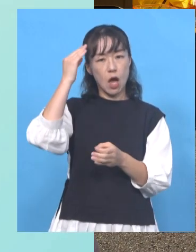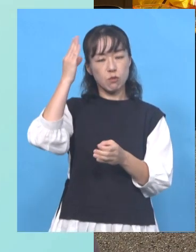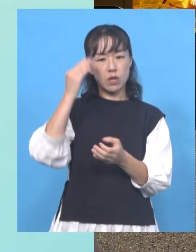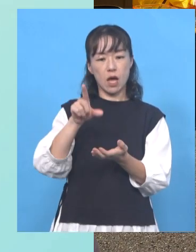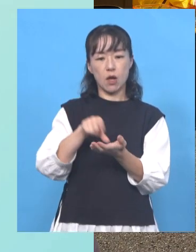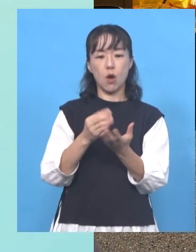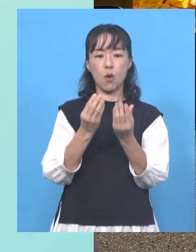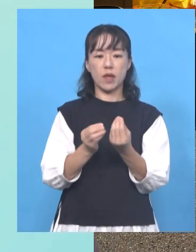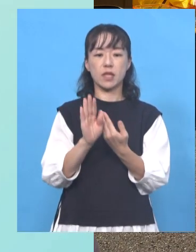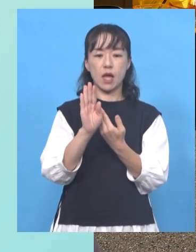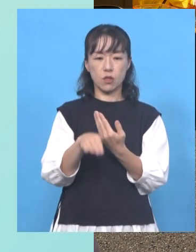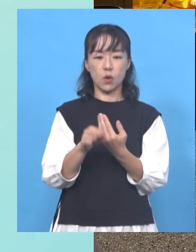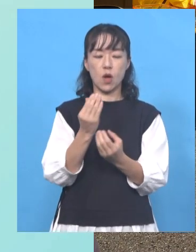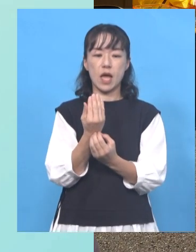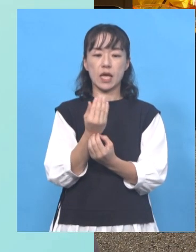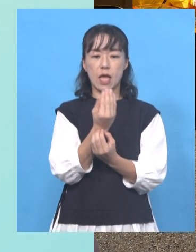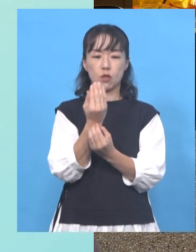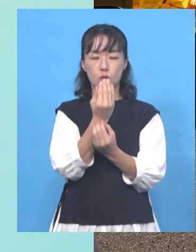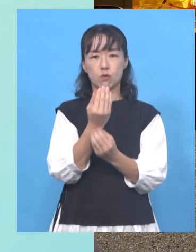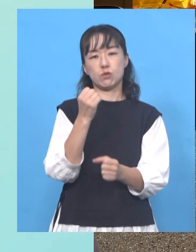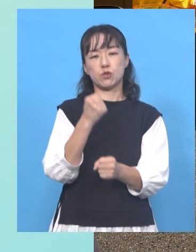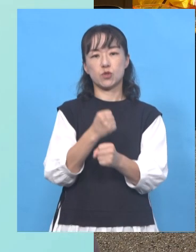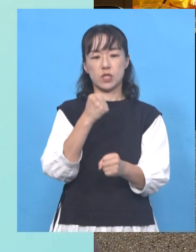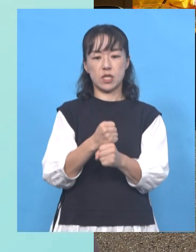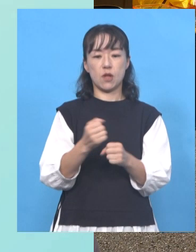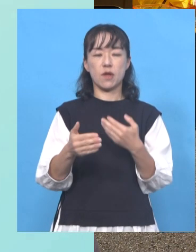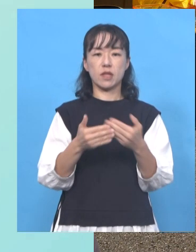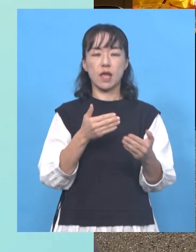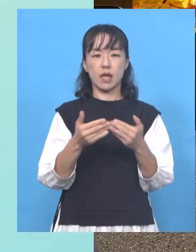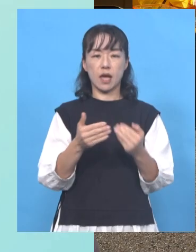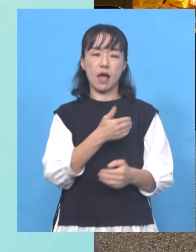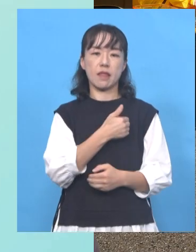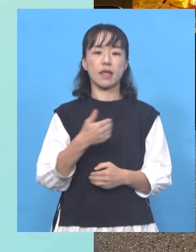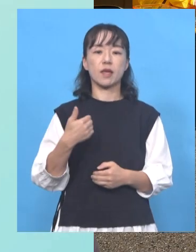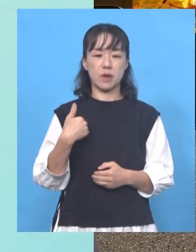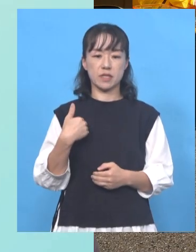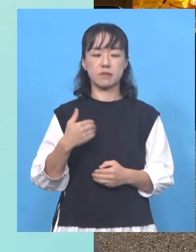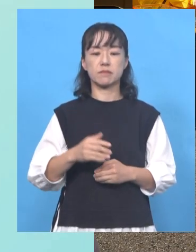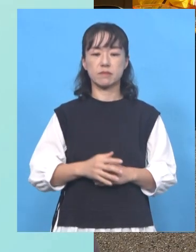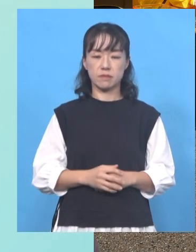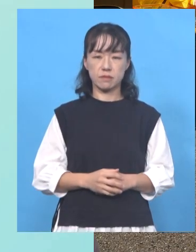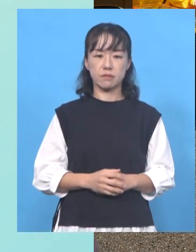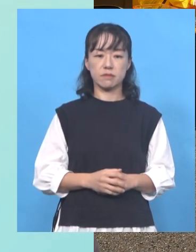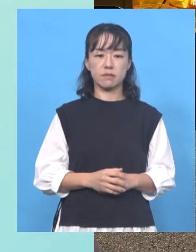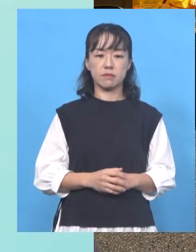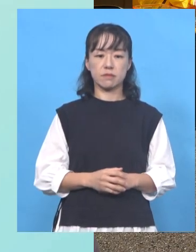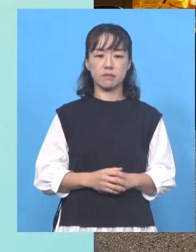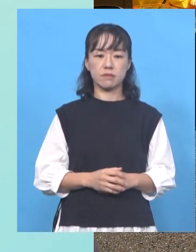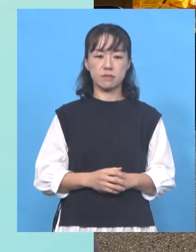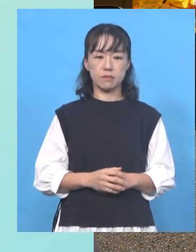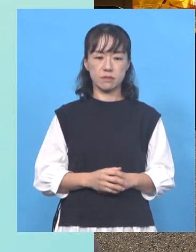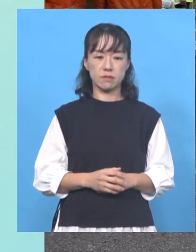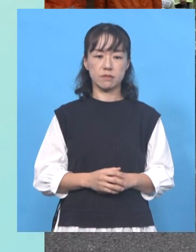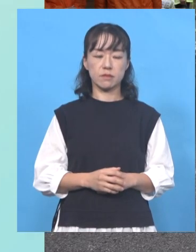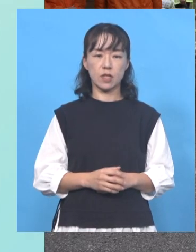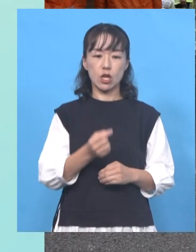るエコキャンドル作り体験や、生ごみを堆肥にする段ボールコンポストの使い方の実演を実施します